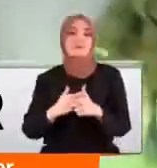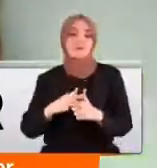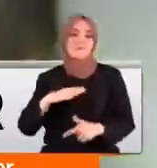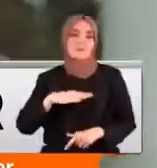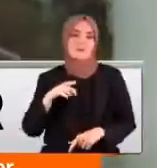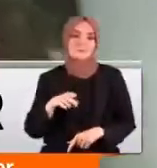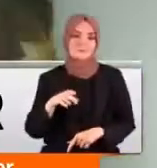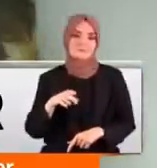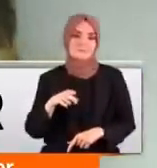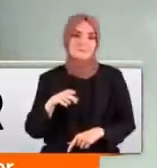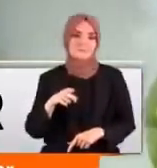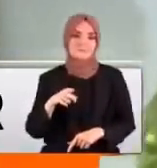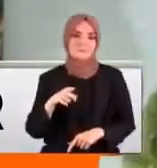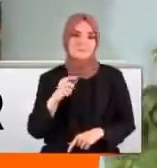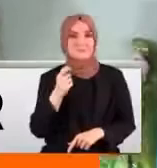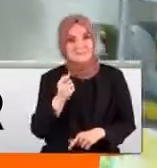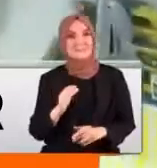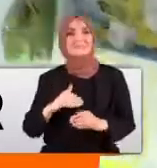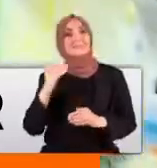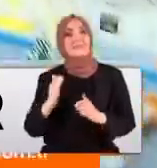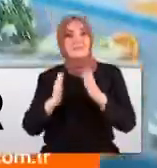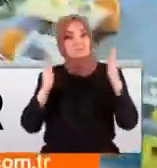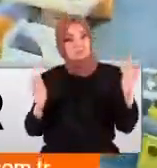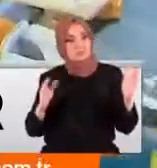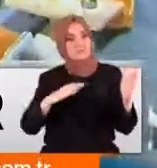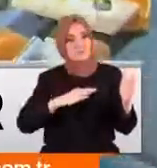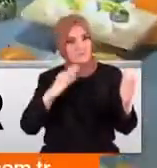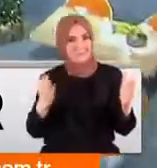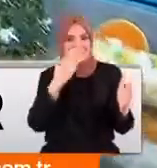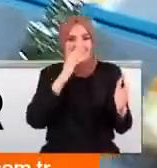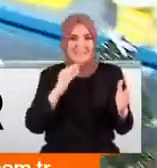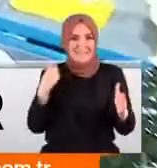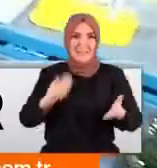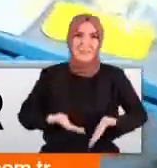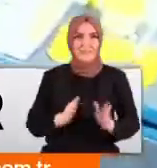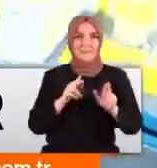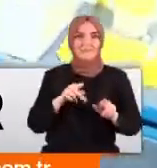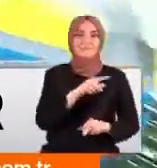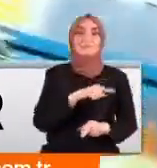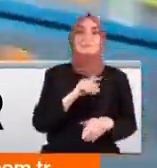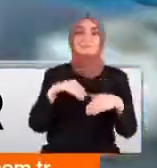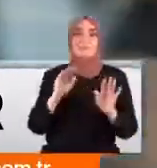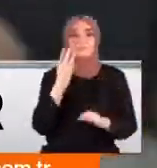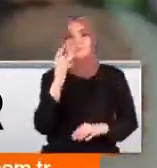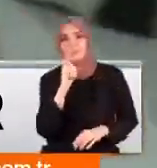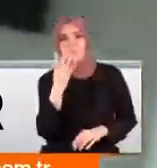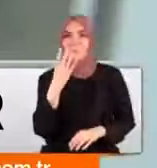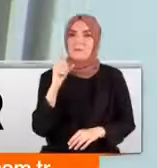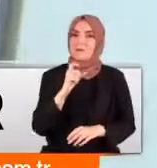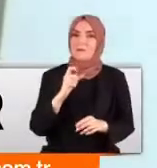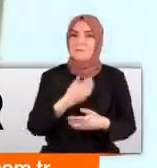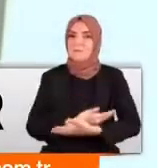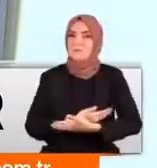ki biraz daha büyük, sadece yeni doğan bebekler yok. Biraz daha büyüğü, belki 3-4 aylığı. Hemen onun yanında